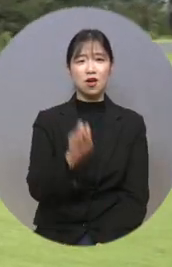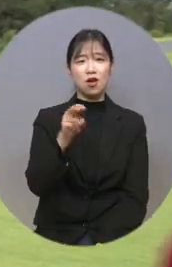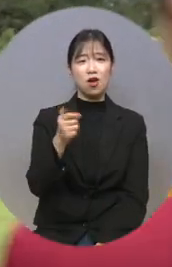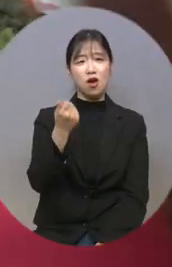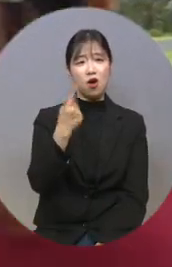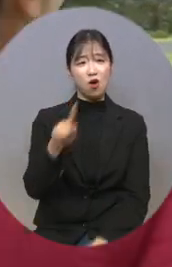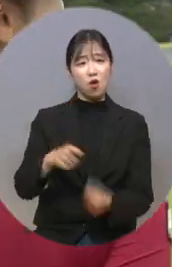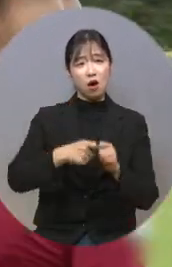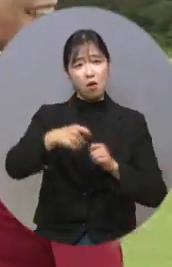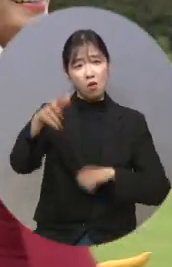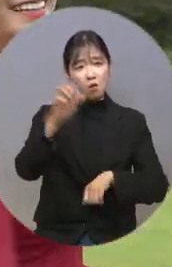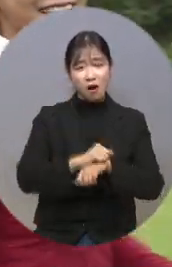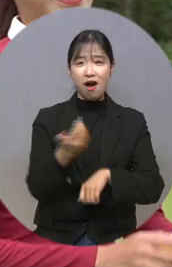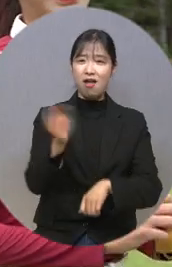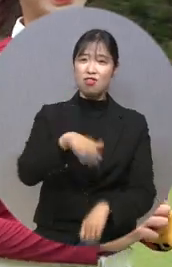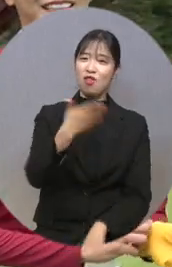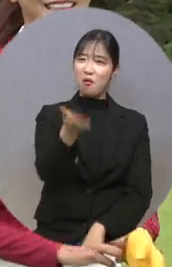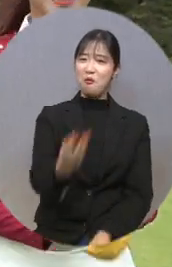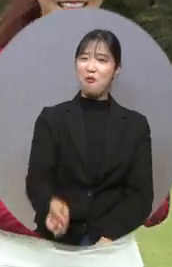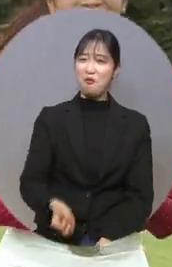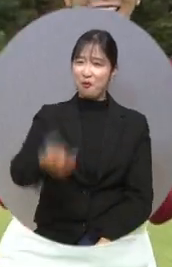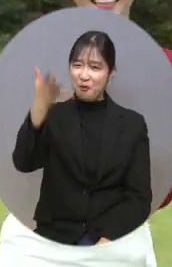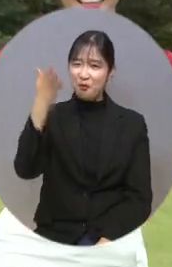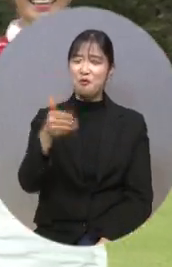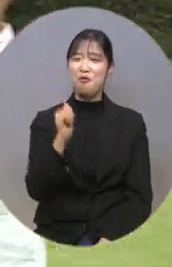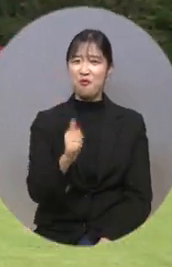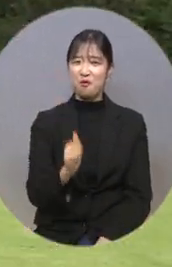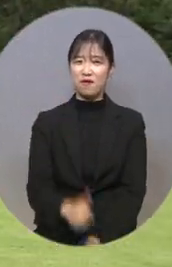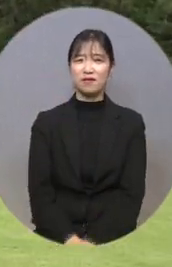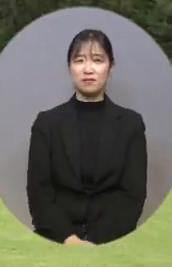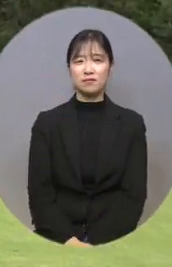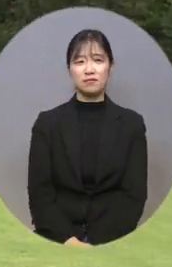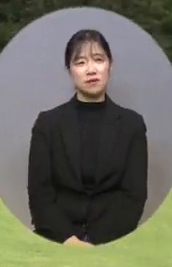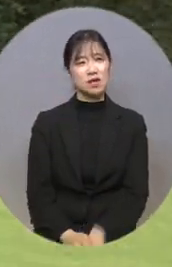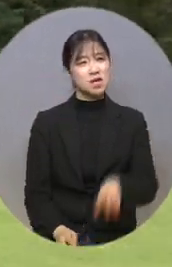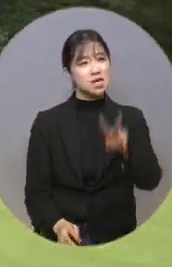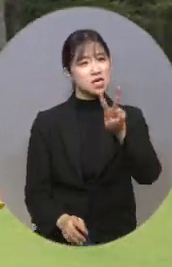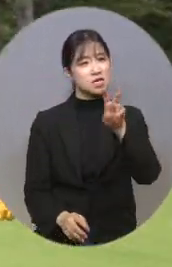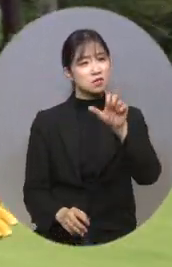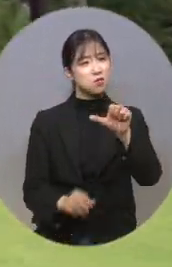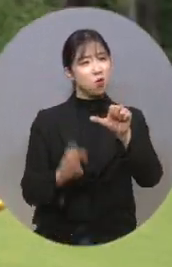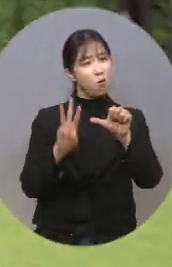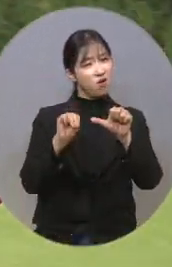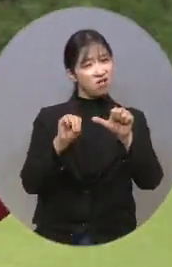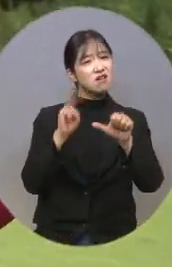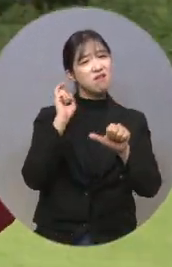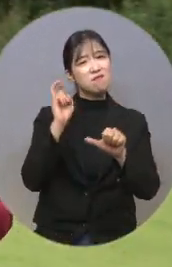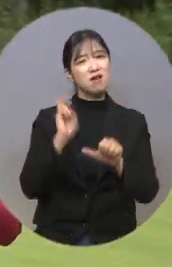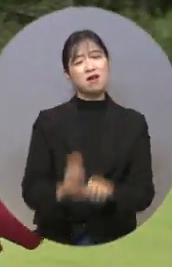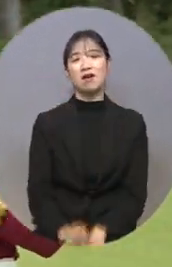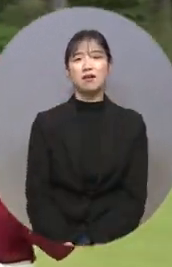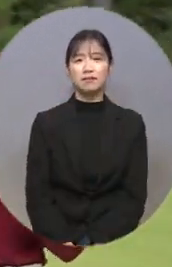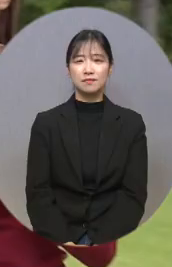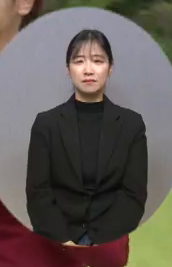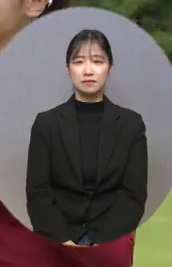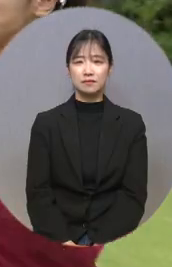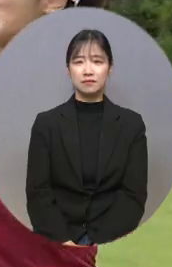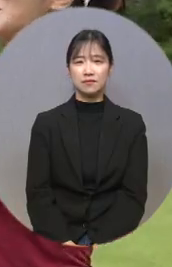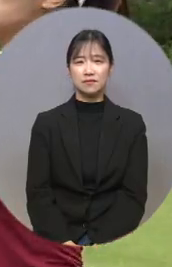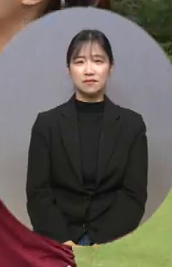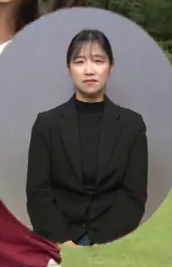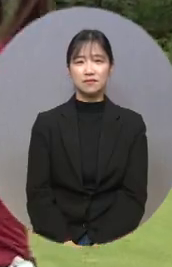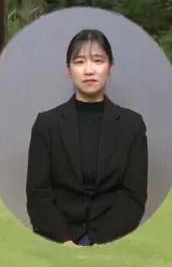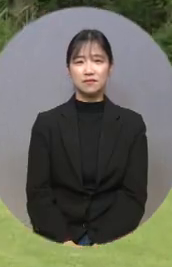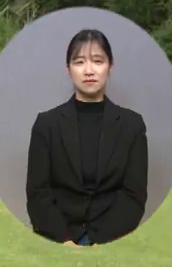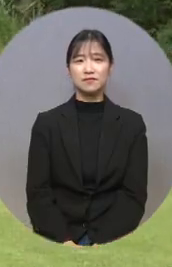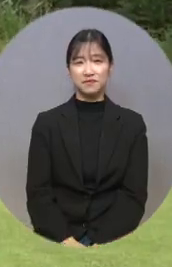엄청나는데. 언니도 걸려. 이겼어. 잠깐만. 한 25m? 아, 내리막 탔나 보다. 와, 대박이다.